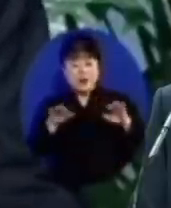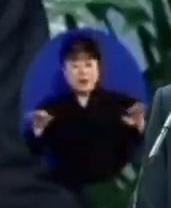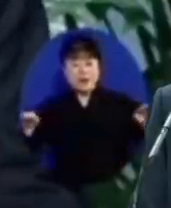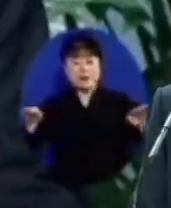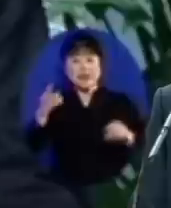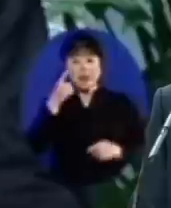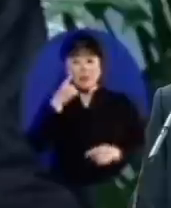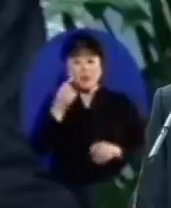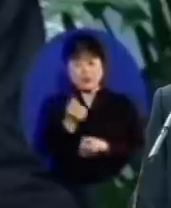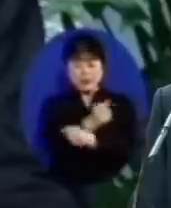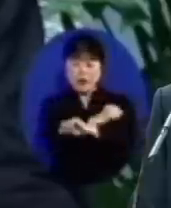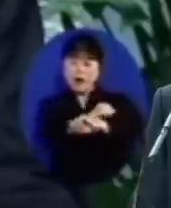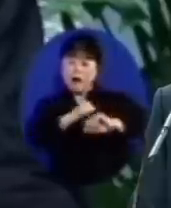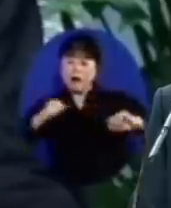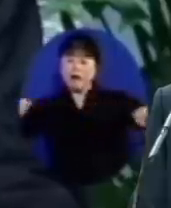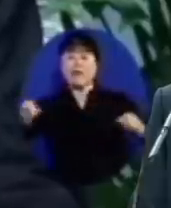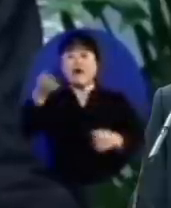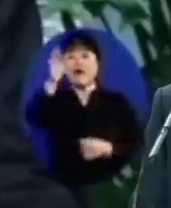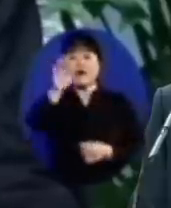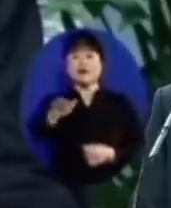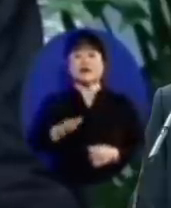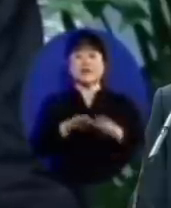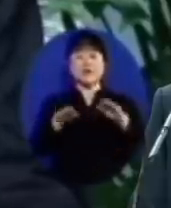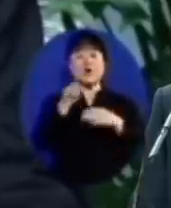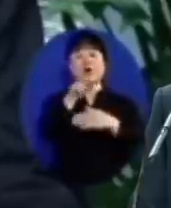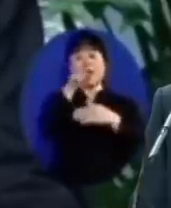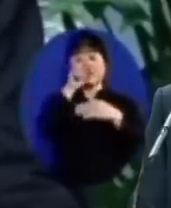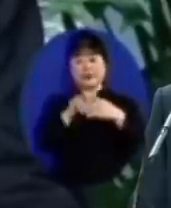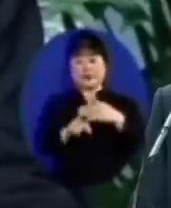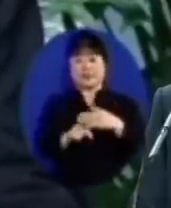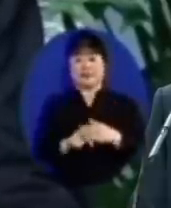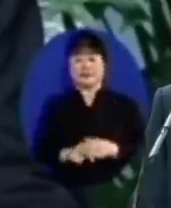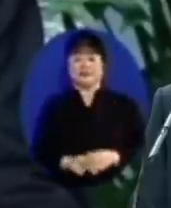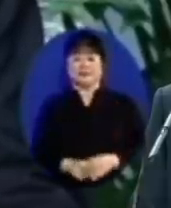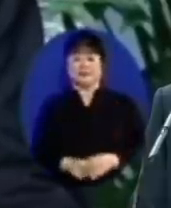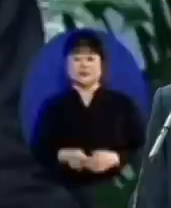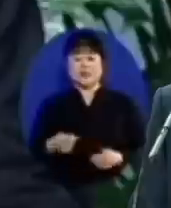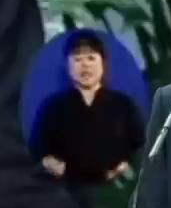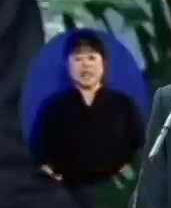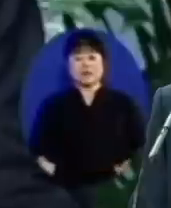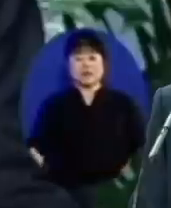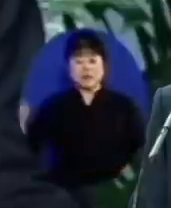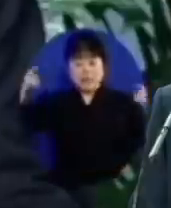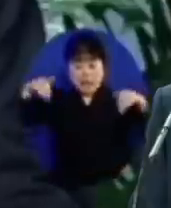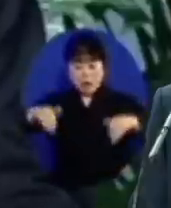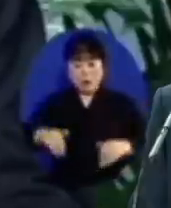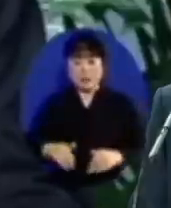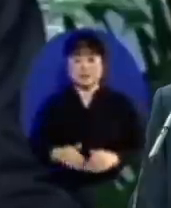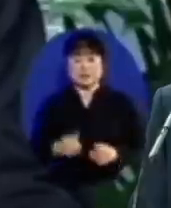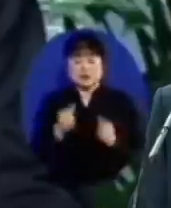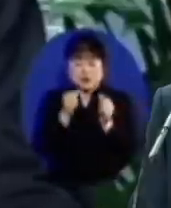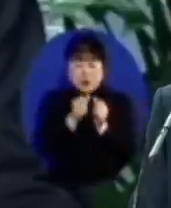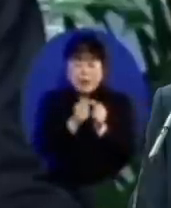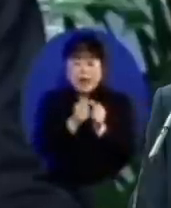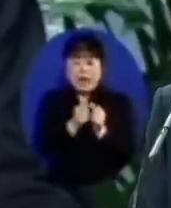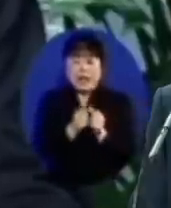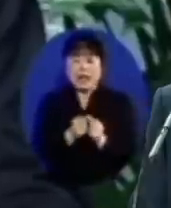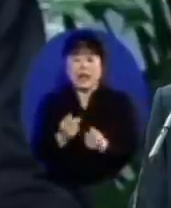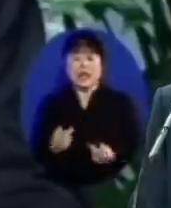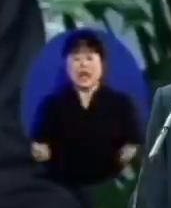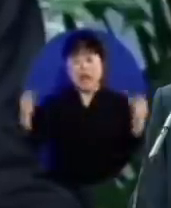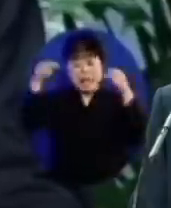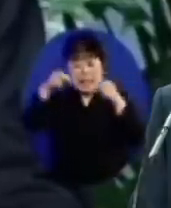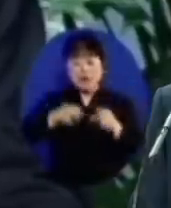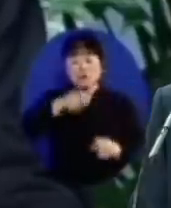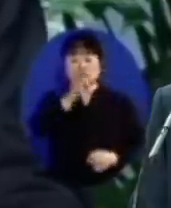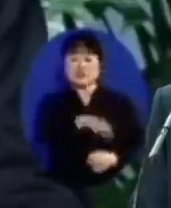평원은 아주 넓지 않습니까? 그러나 평원 가운데 골이 터져서 계곡이 있으면 계곡은 좁지 않습니까? 계곡은 좁고 거기에